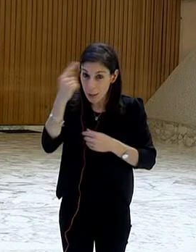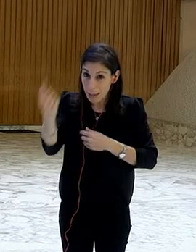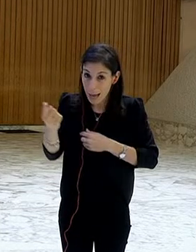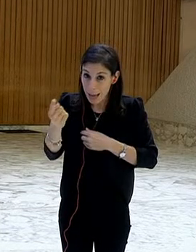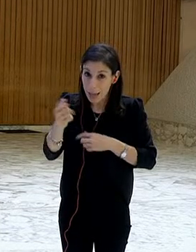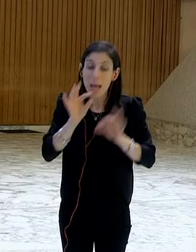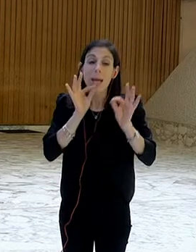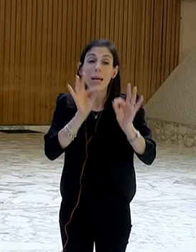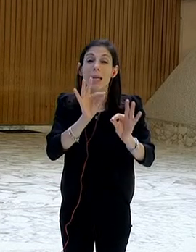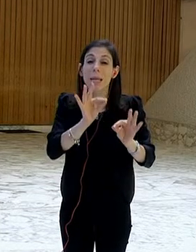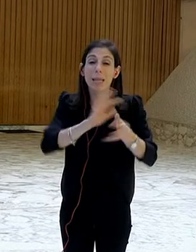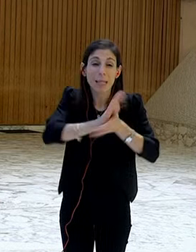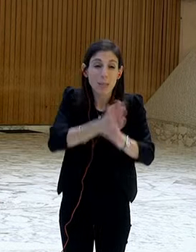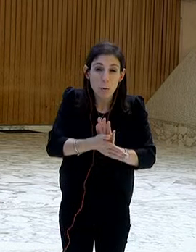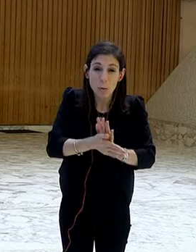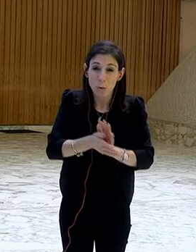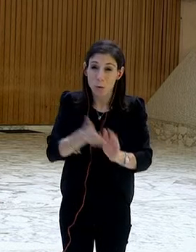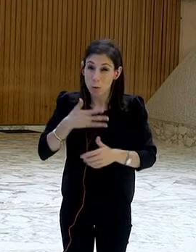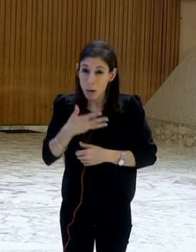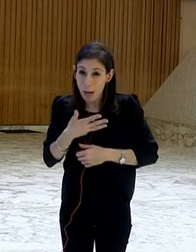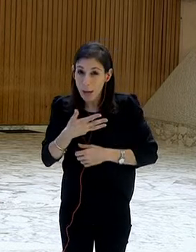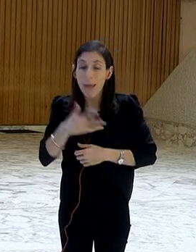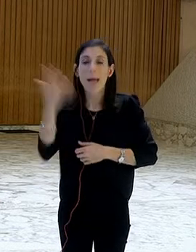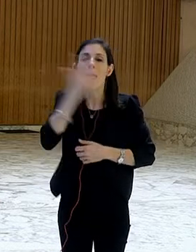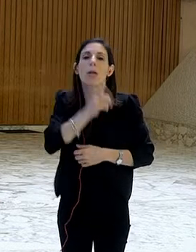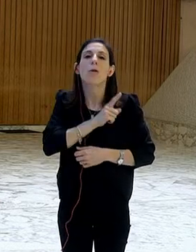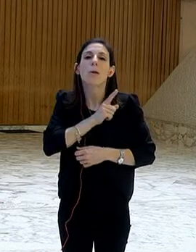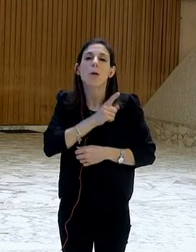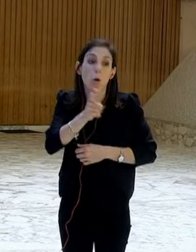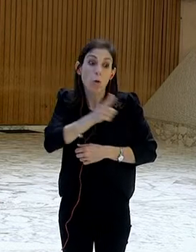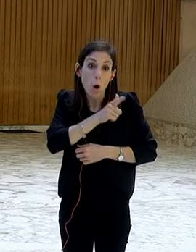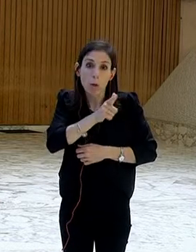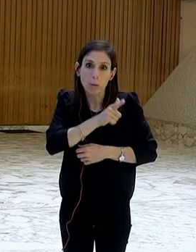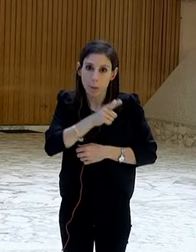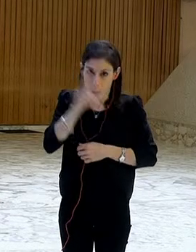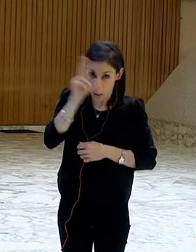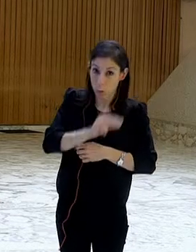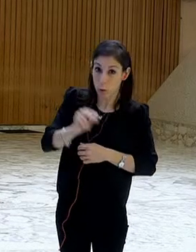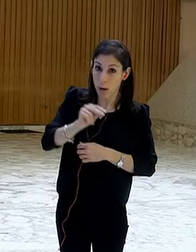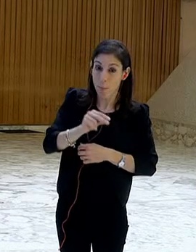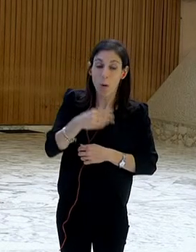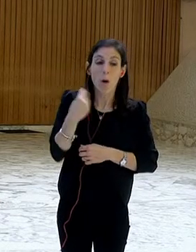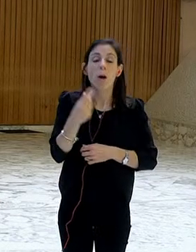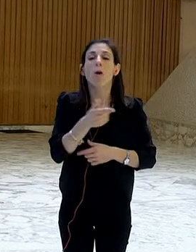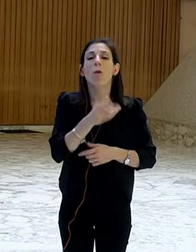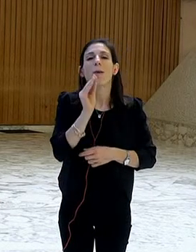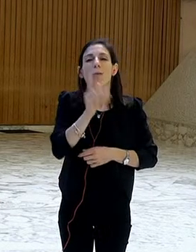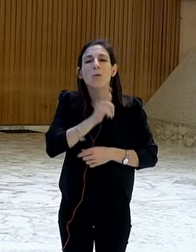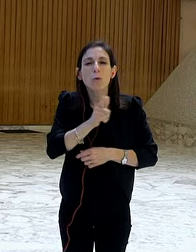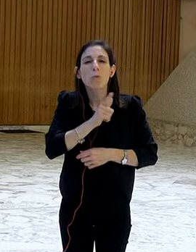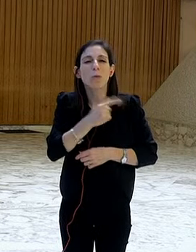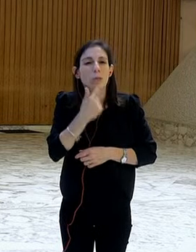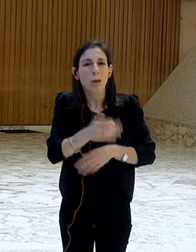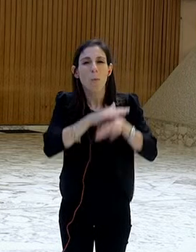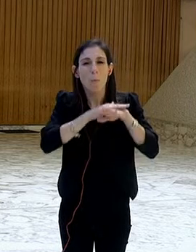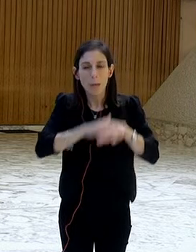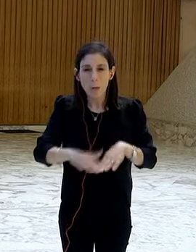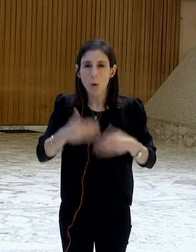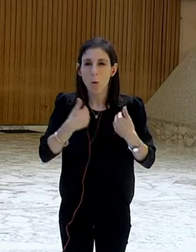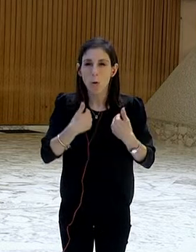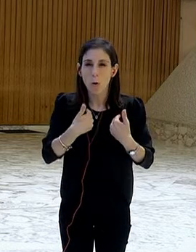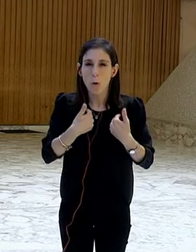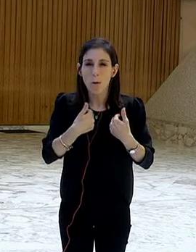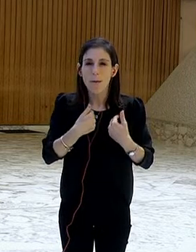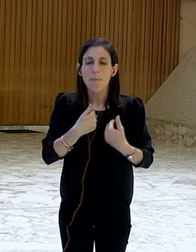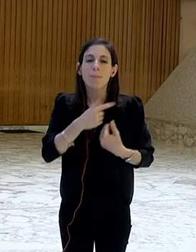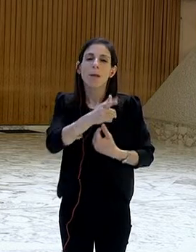demandons-nous pardon? Savons-nous éviter le blâme et le dénigrement de l'autre? Comment éviter de blesser ou de manipuler